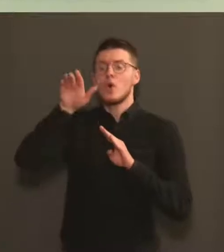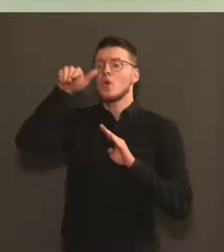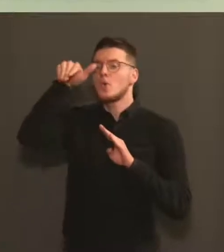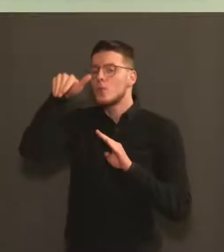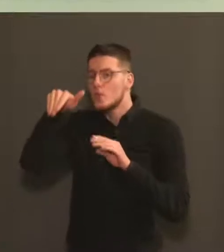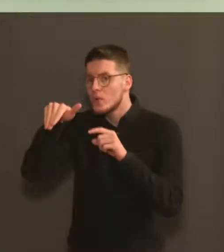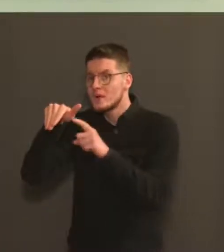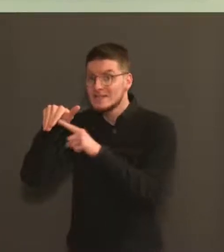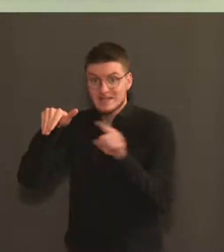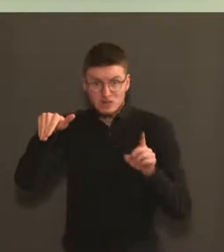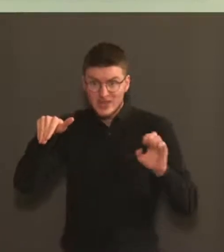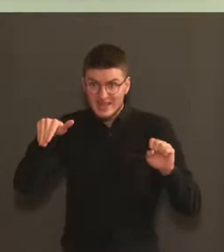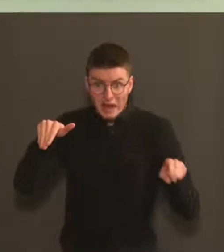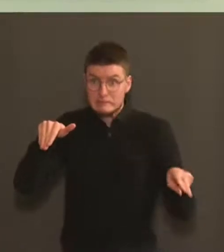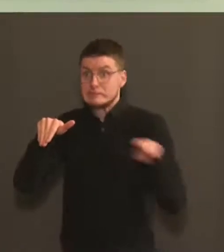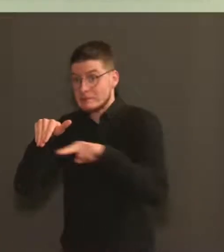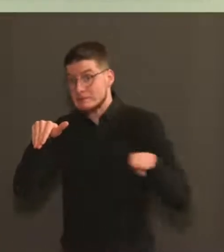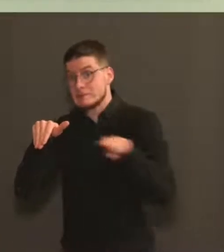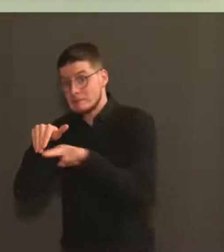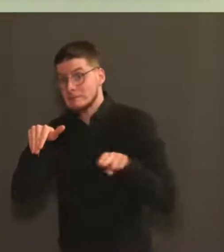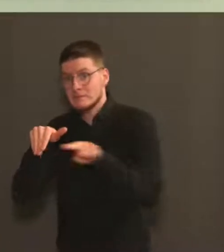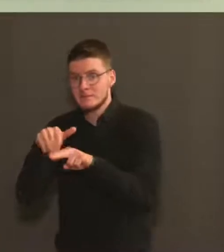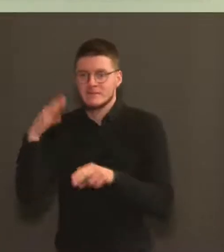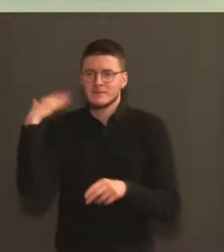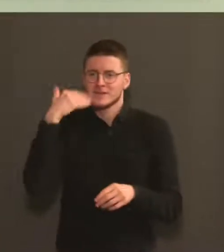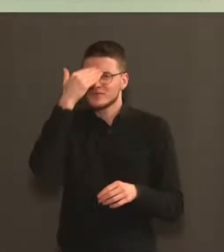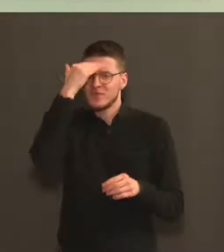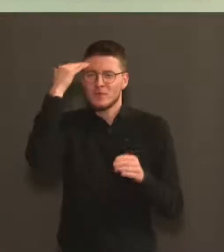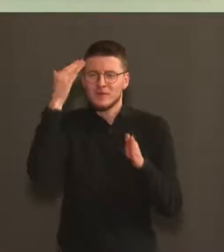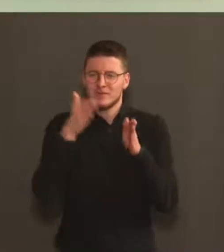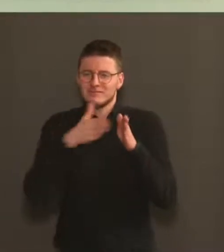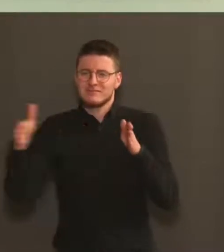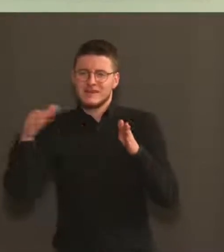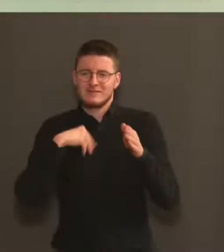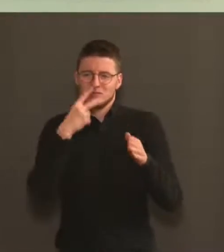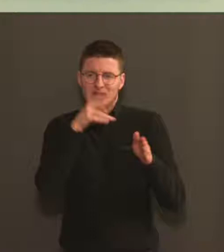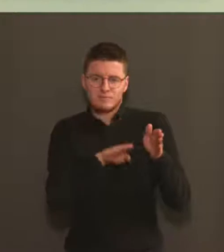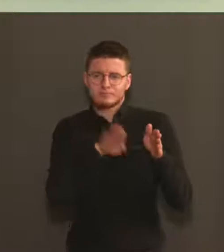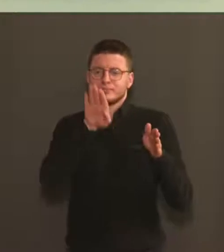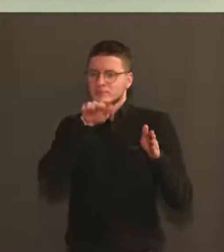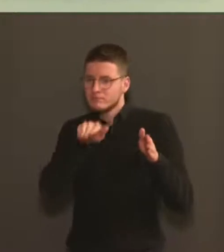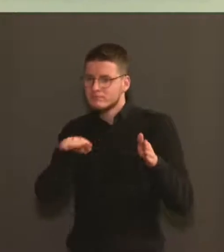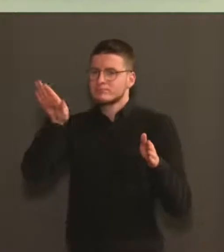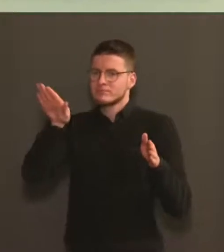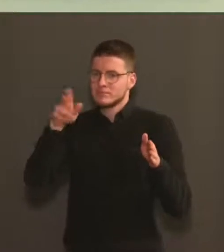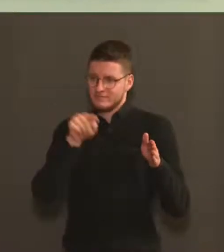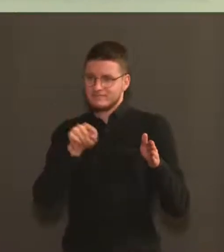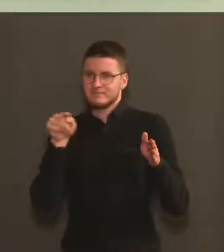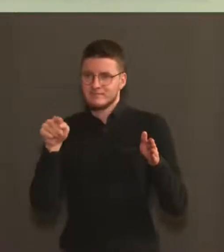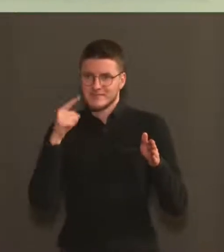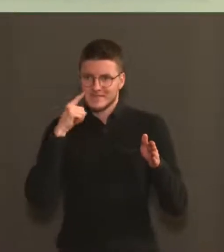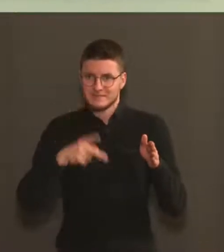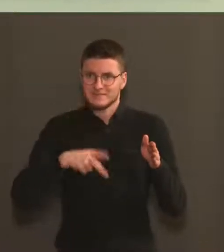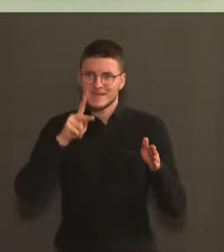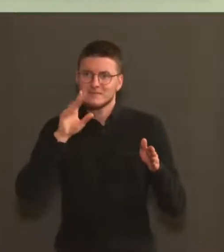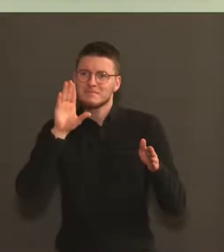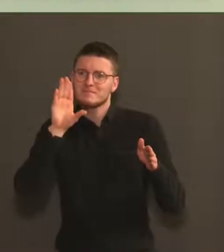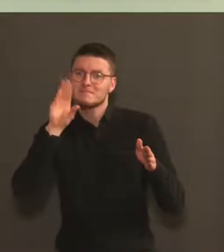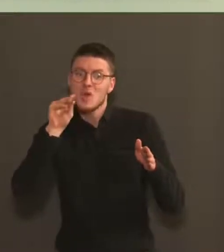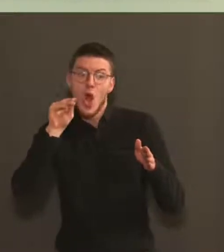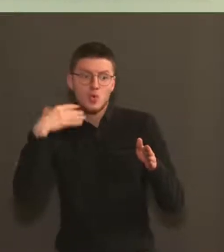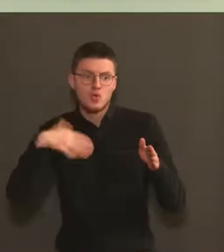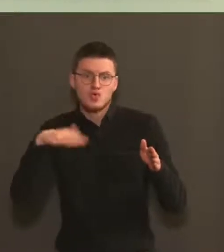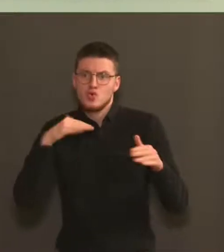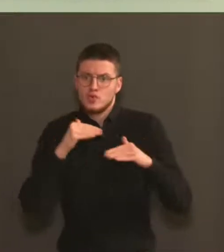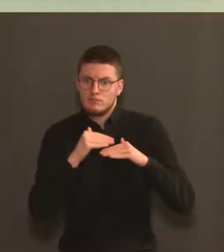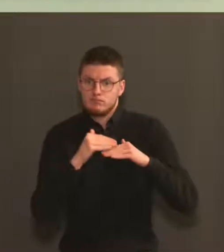golven door, in die zomerperiode. Dan ziet u dat aantal niet-COVID-patiënten sterk stijgen, de blauwe